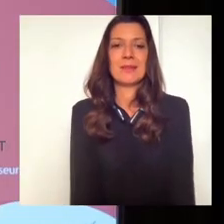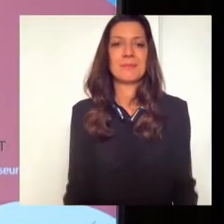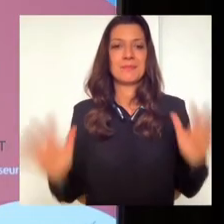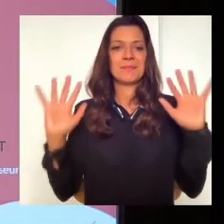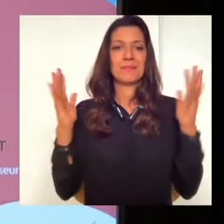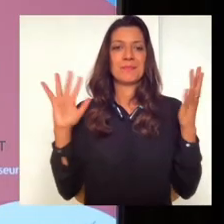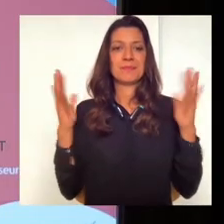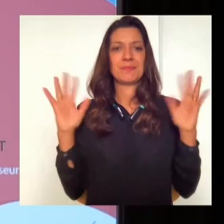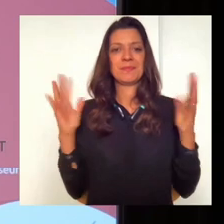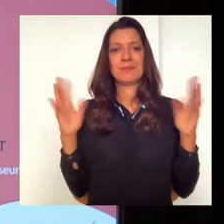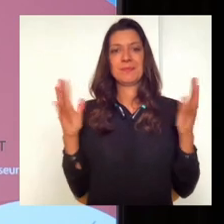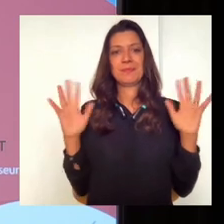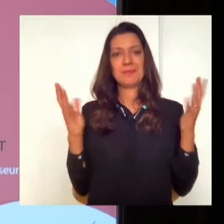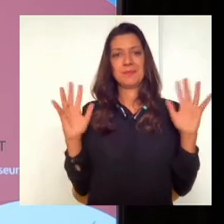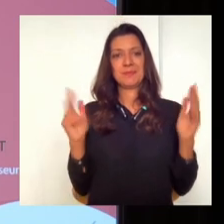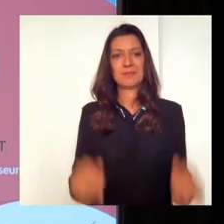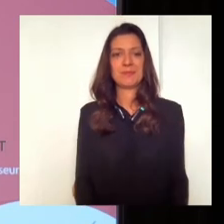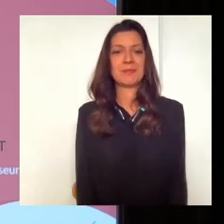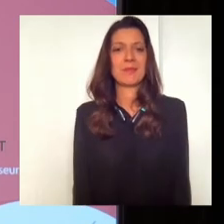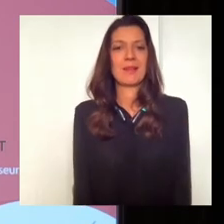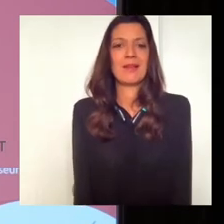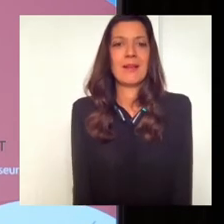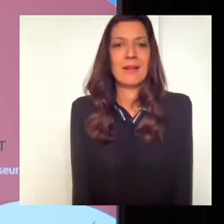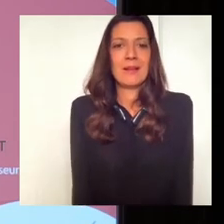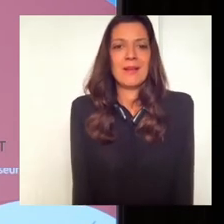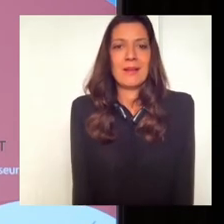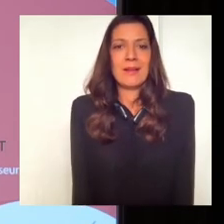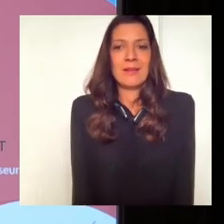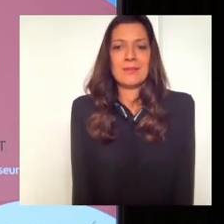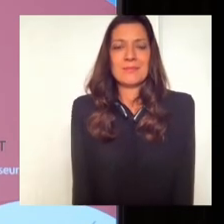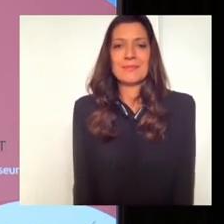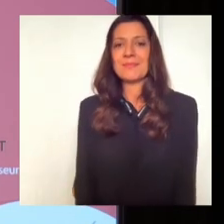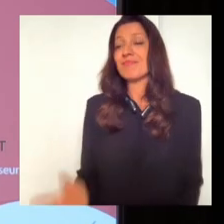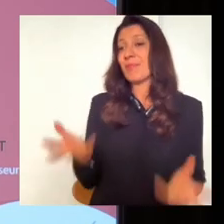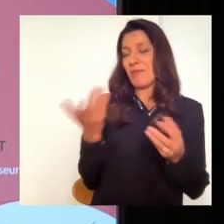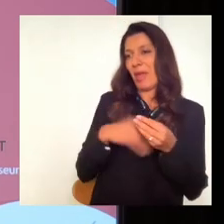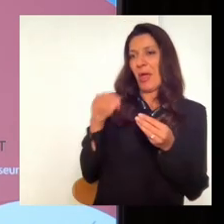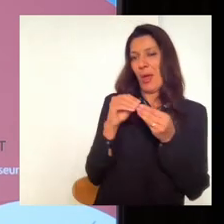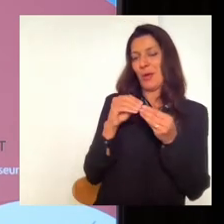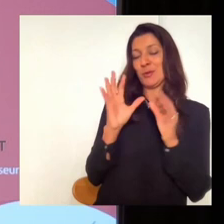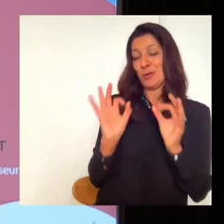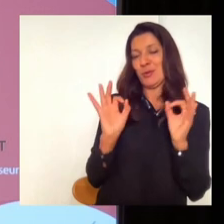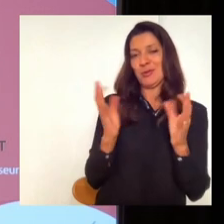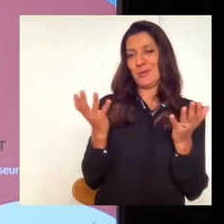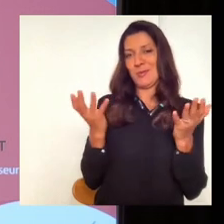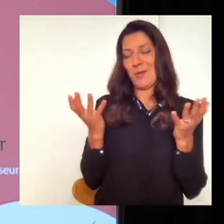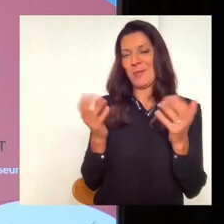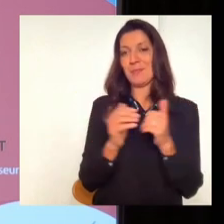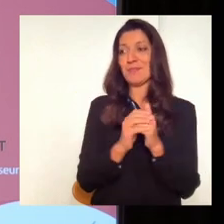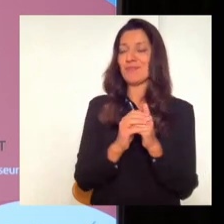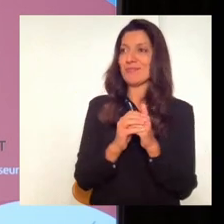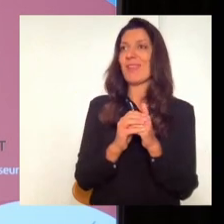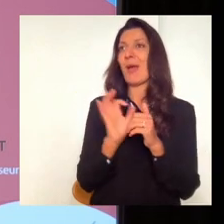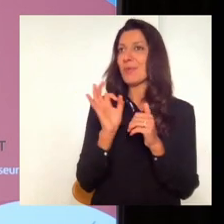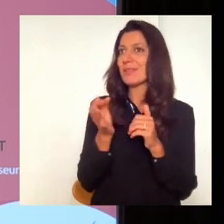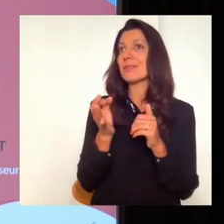beaucoup. Vous voulez rajouter quelque chose peut-être sur les Jeux paralympiques ? Non, juste pour ajouter ce que vient de dire le professeur, c'est vrai que beaucoup de